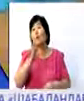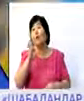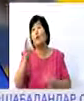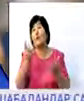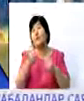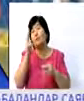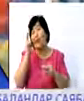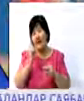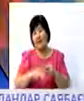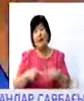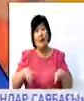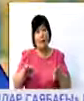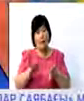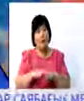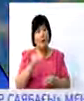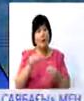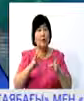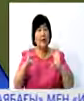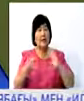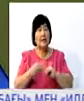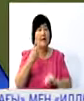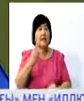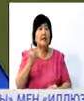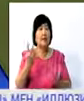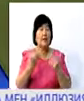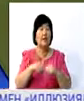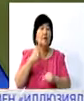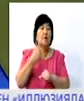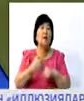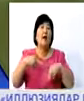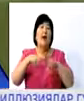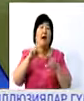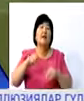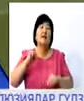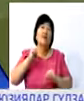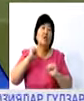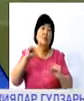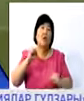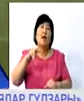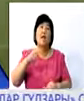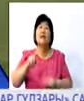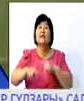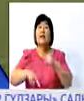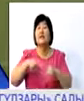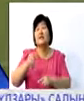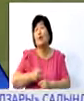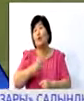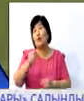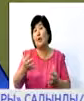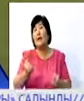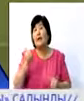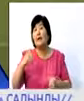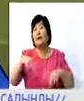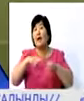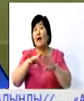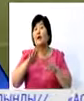есебімен аяқталды. Осылайша қос ойынның нәтижесімен 2-1 есебімен басым түскен астаналықтар Чемпиондар Лигасының келесі кезеңіне жолдама алды. Енді